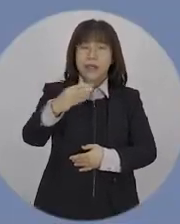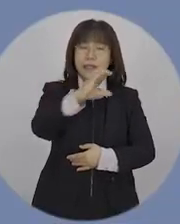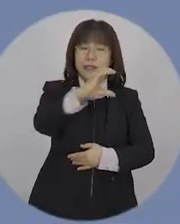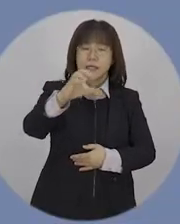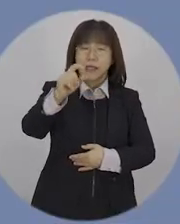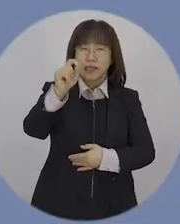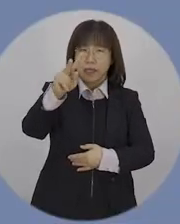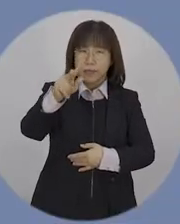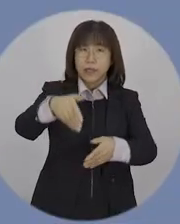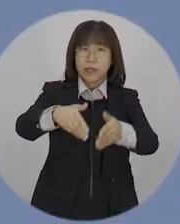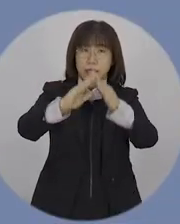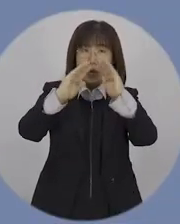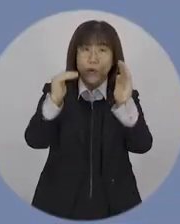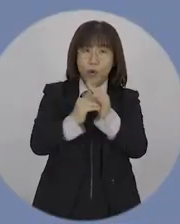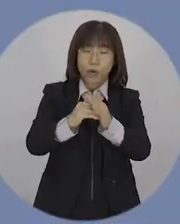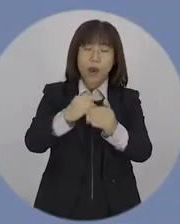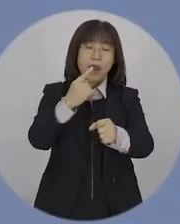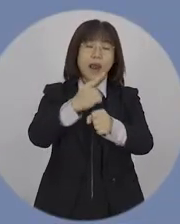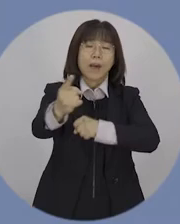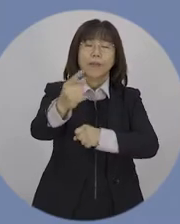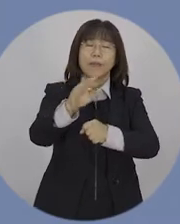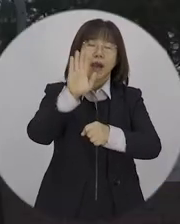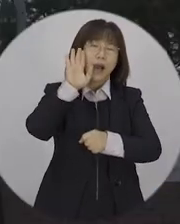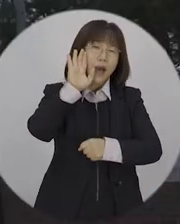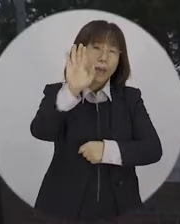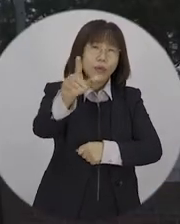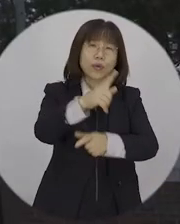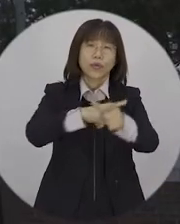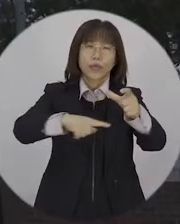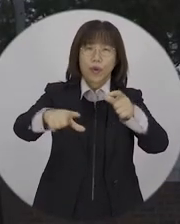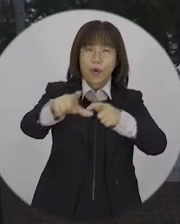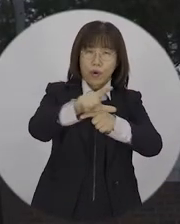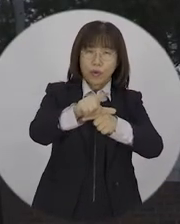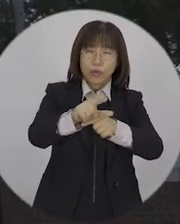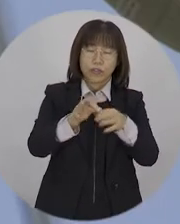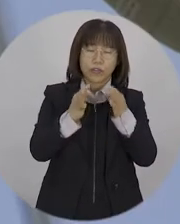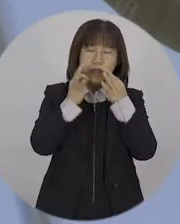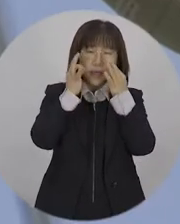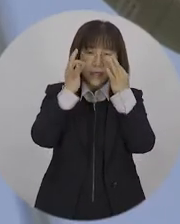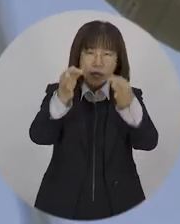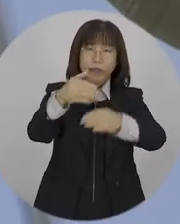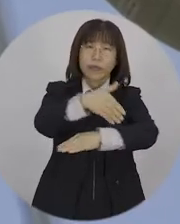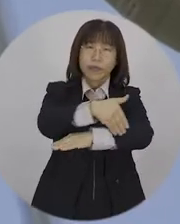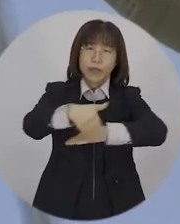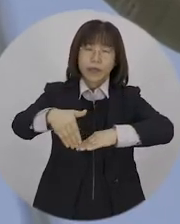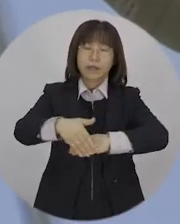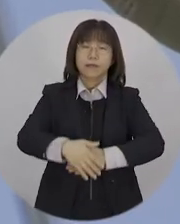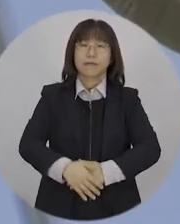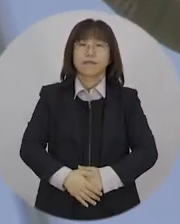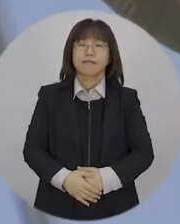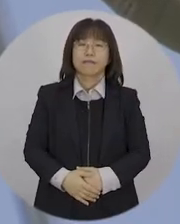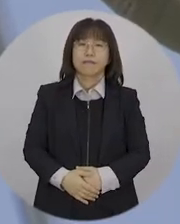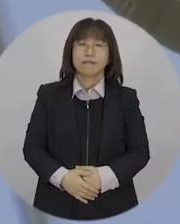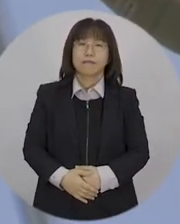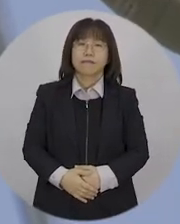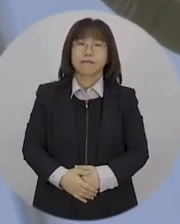공공 CCTV를 구축했으며 앞으로도 스마트 안전도시 구현에 최선을 다할 방침입니다.